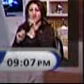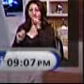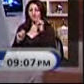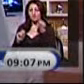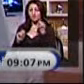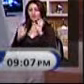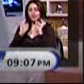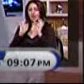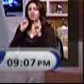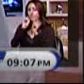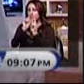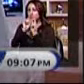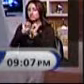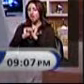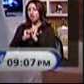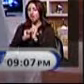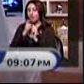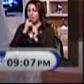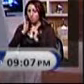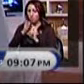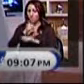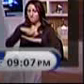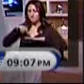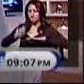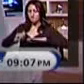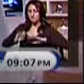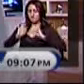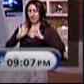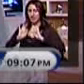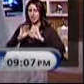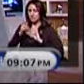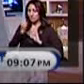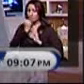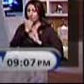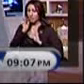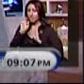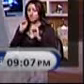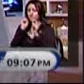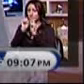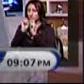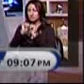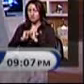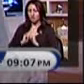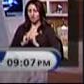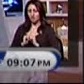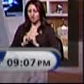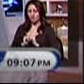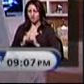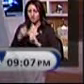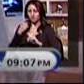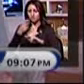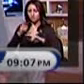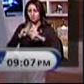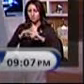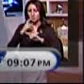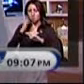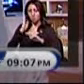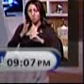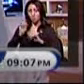فكره الندب الداخلي مثلا، ندب القاضي المنصه لانه يبقى مستشار لوزير من الوزارات، ده من ايام